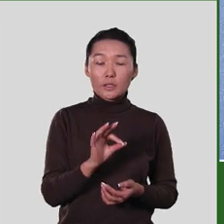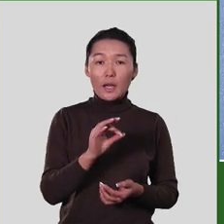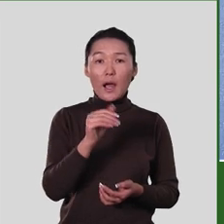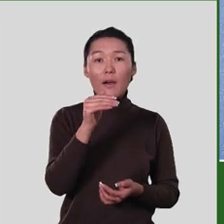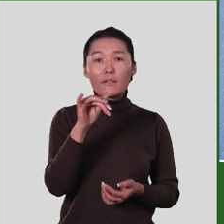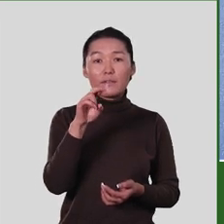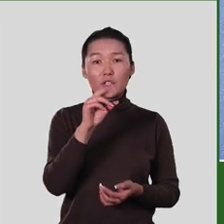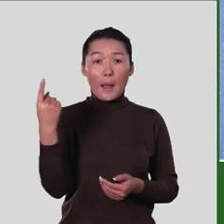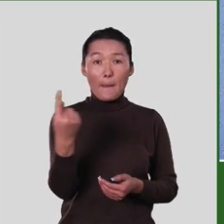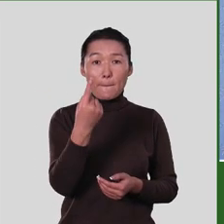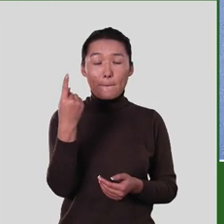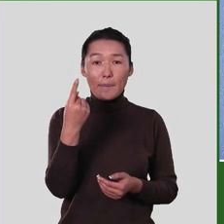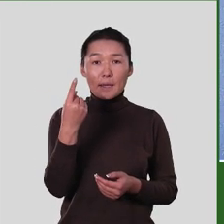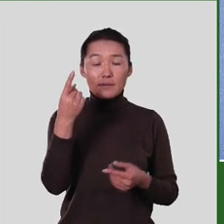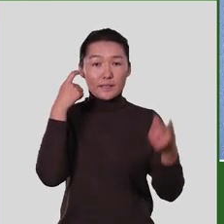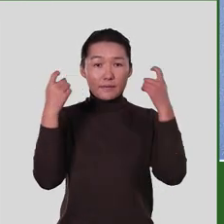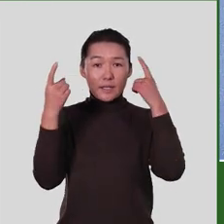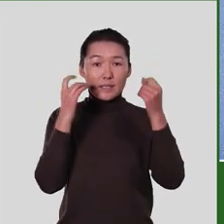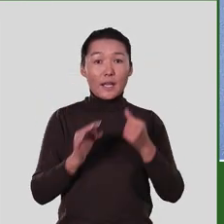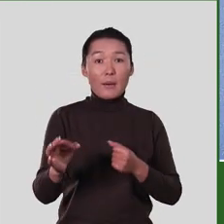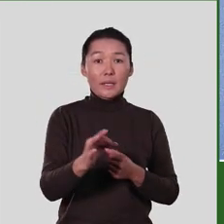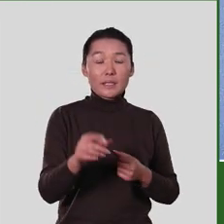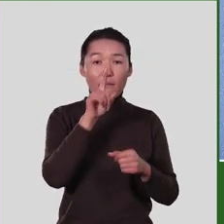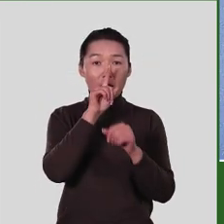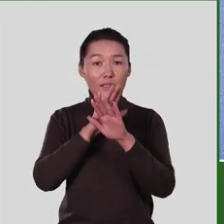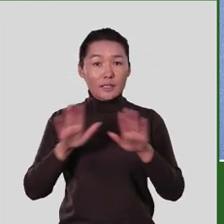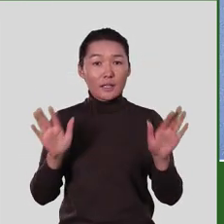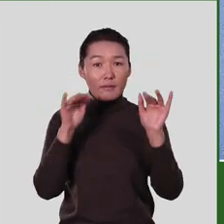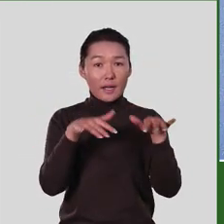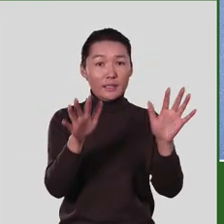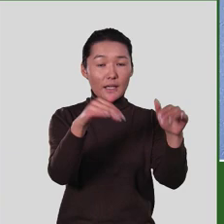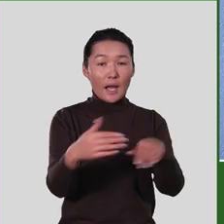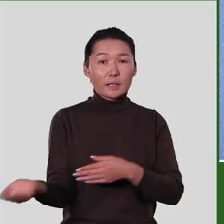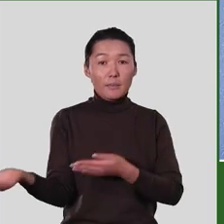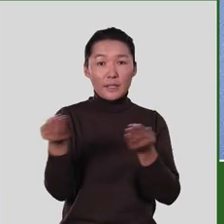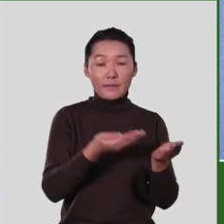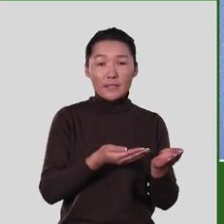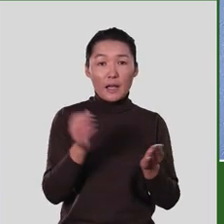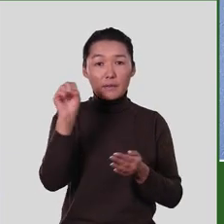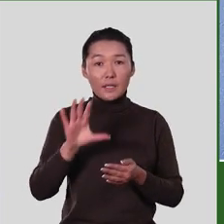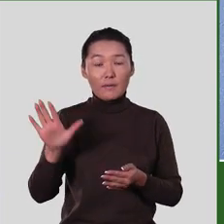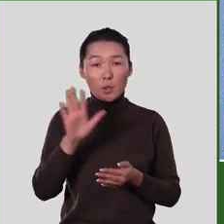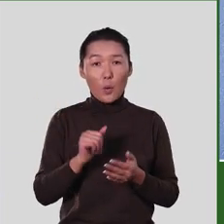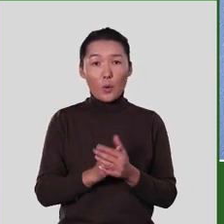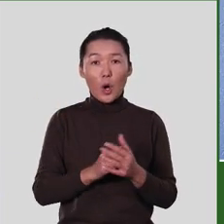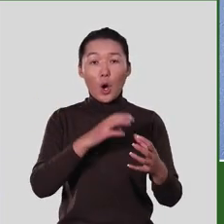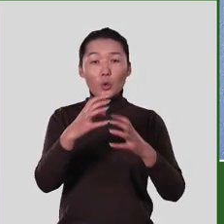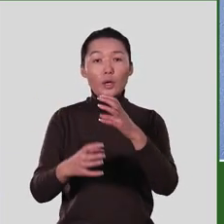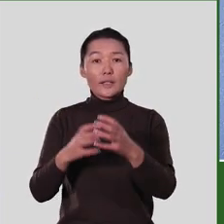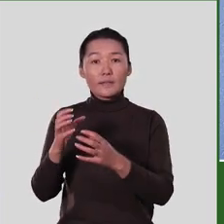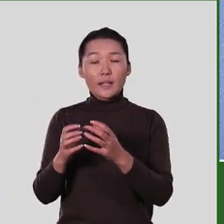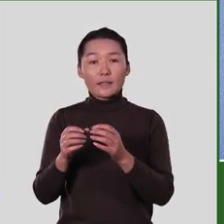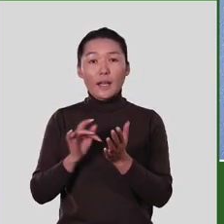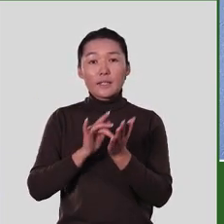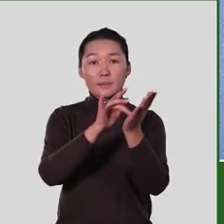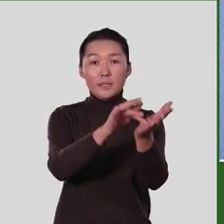Фиджи. Первые сведения об островах Тихого океана привезла в Европу кругосветная экспедиция Фернандо